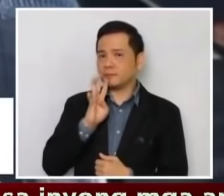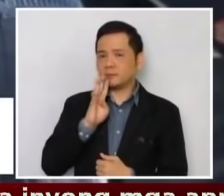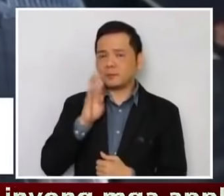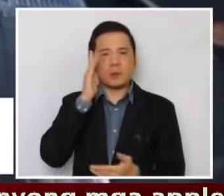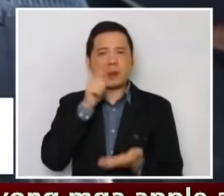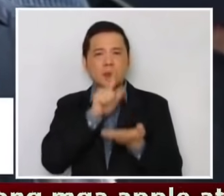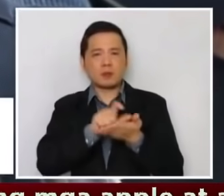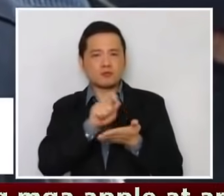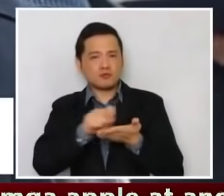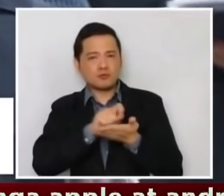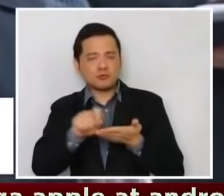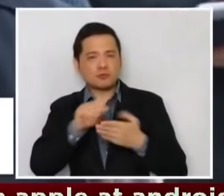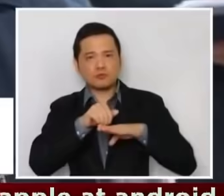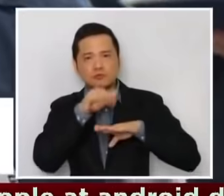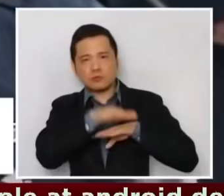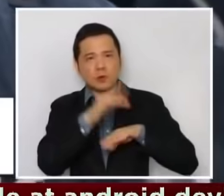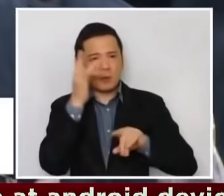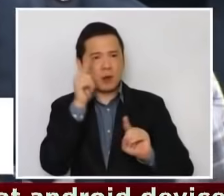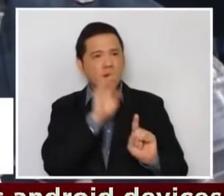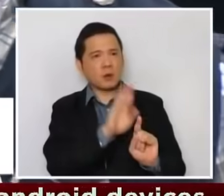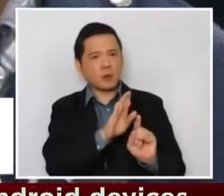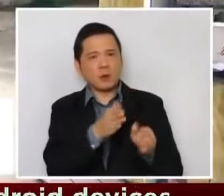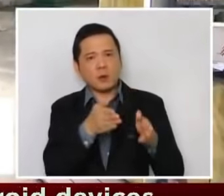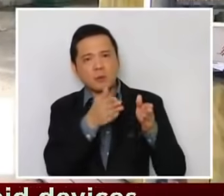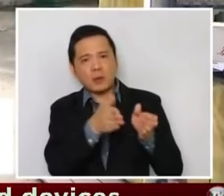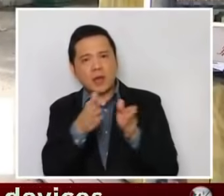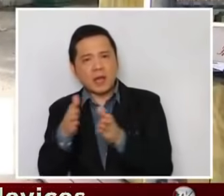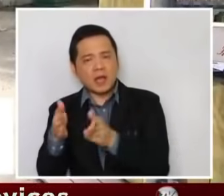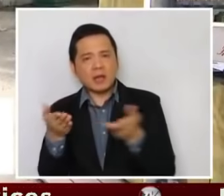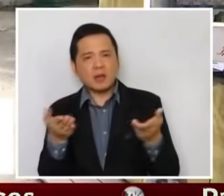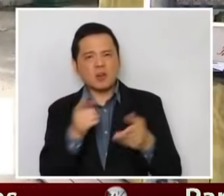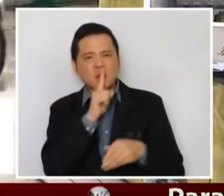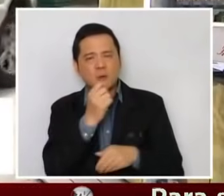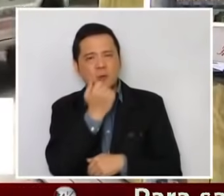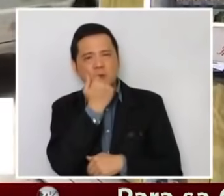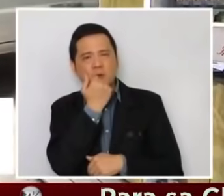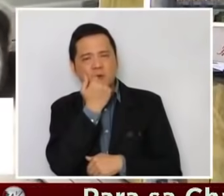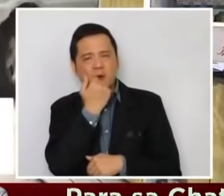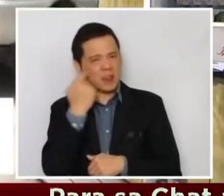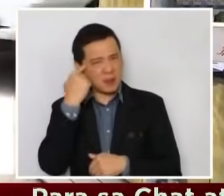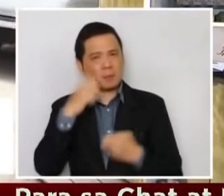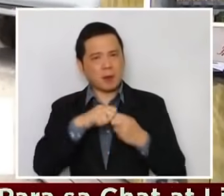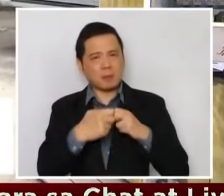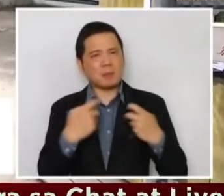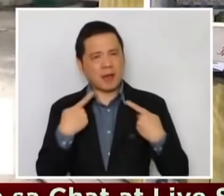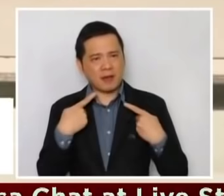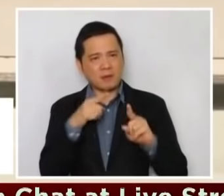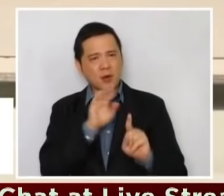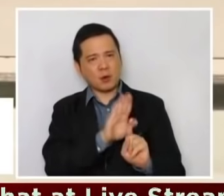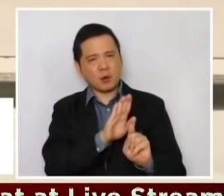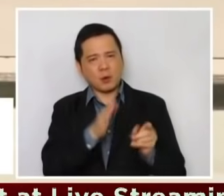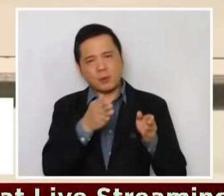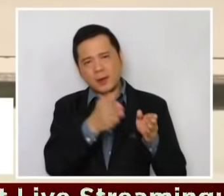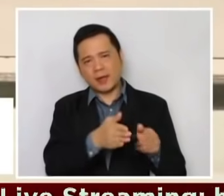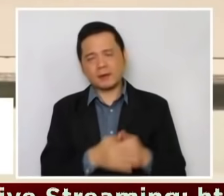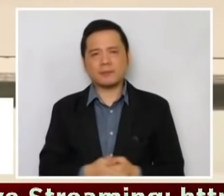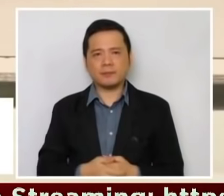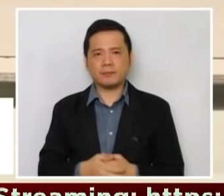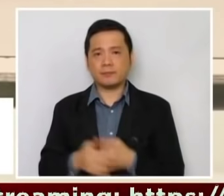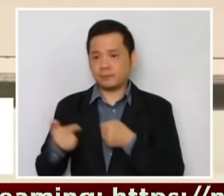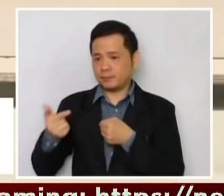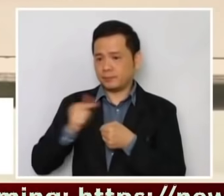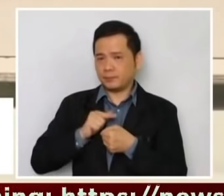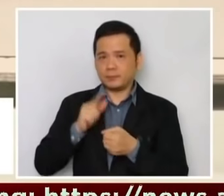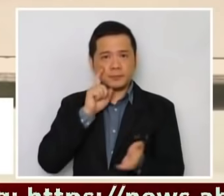wrong with the methodology. Kasi baka may problema sa methodology. Kinumpirma ng DOH na bumababa na talaga ang kaso ng